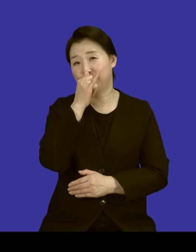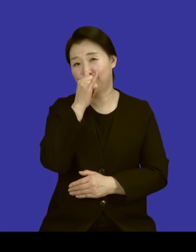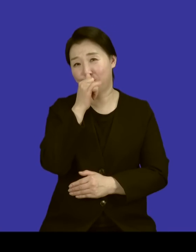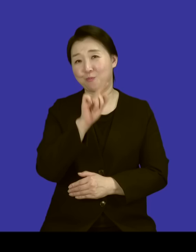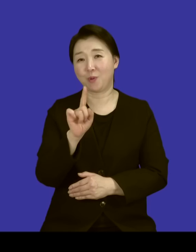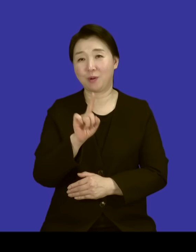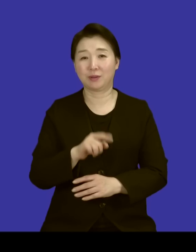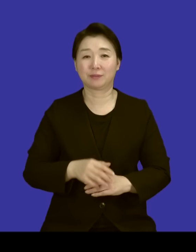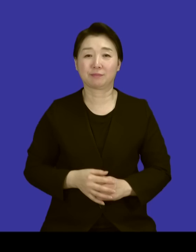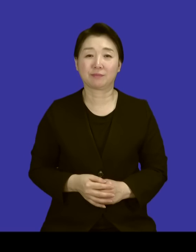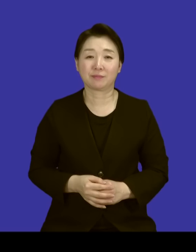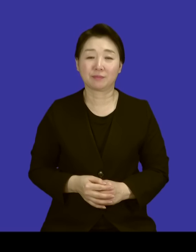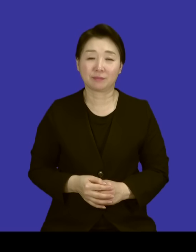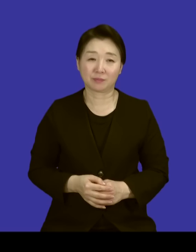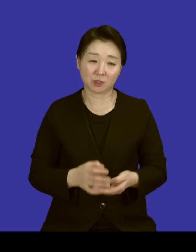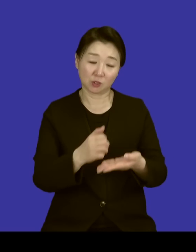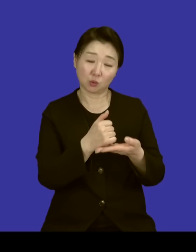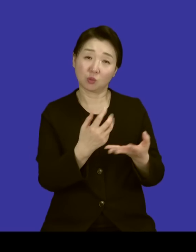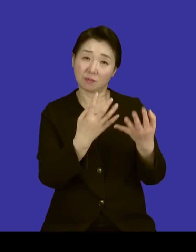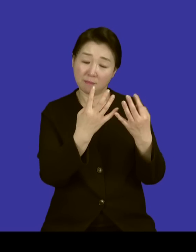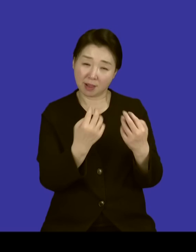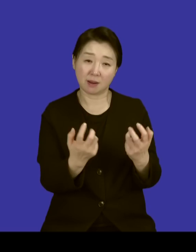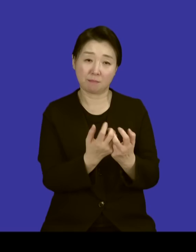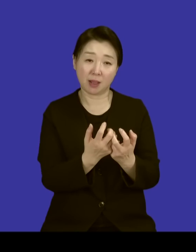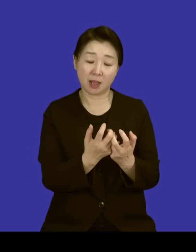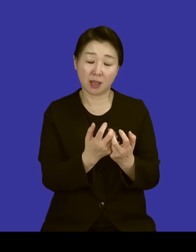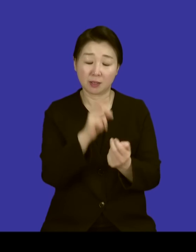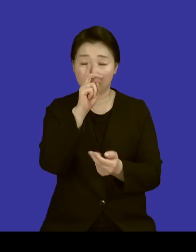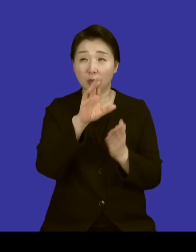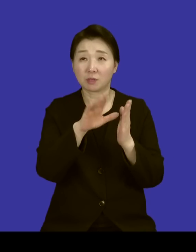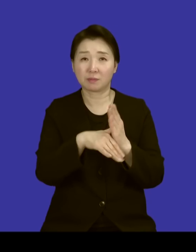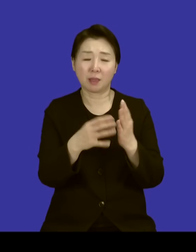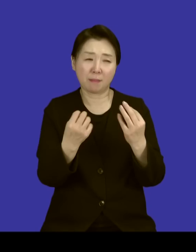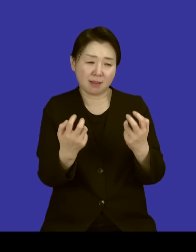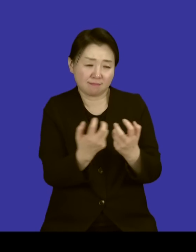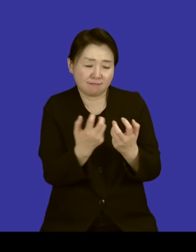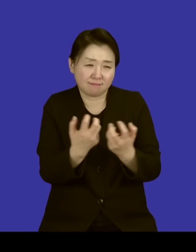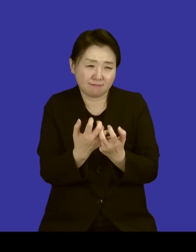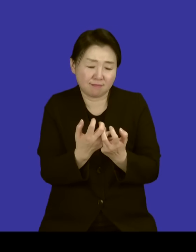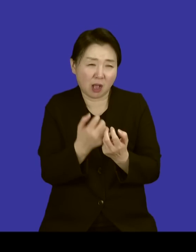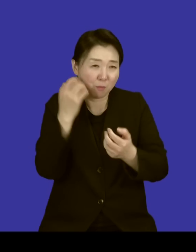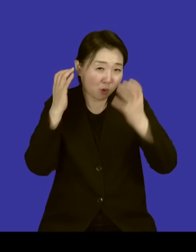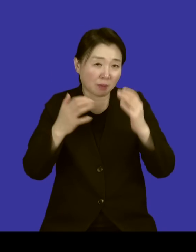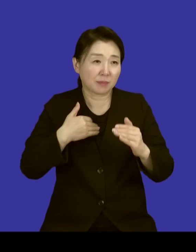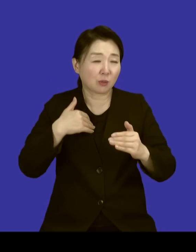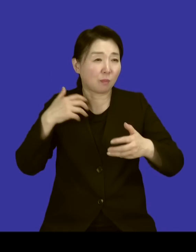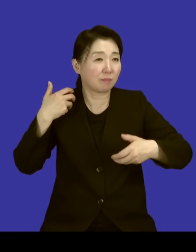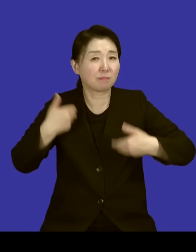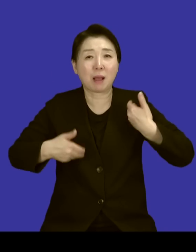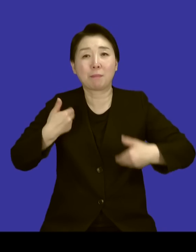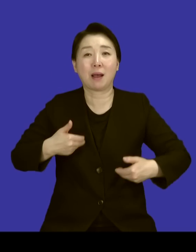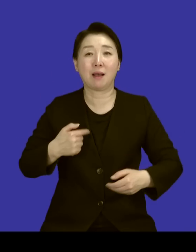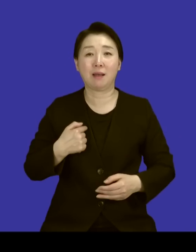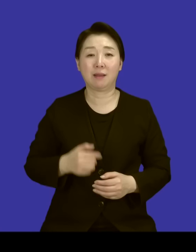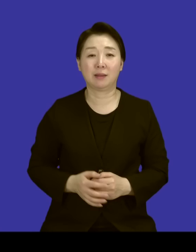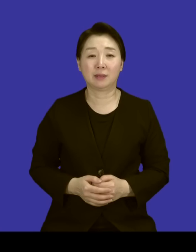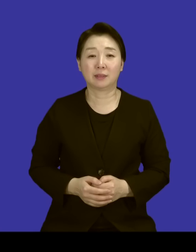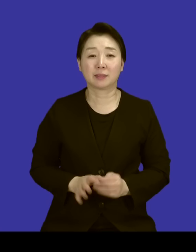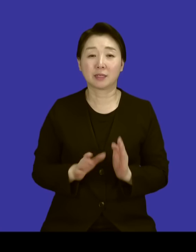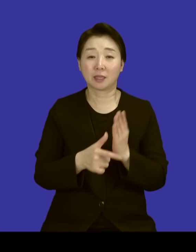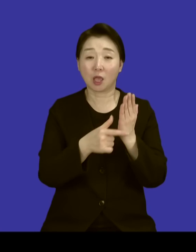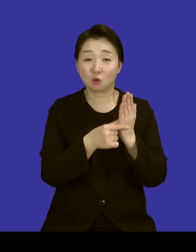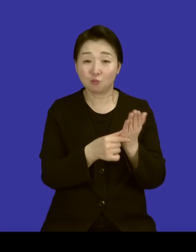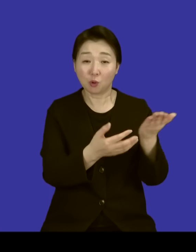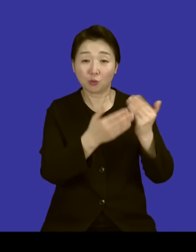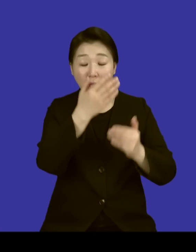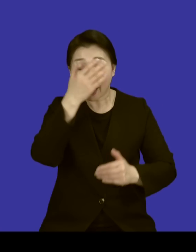네네. 하루는 이제 손님이 많아져가지고 점심 때 막 붐비잖아요. 예. 북적북적하고 저도 정신이 없는데 네. 그때 이제 늘 쿠폰 들고